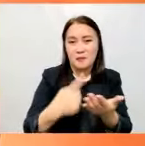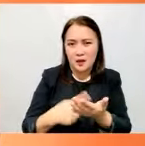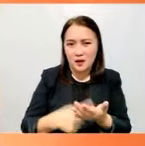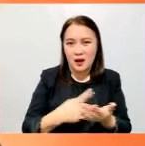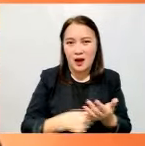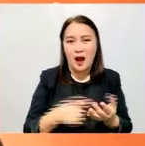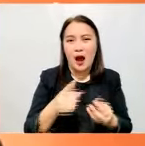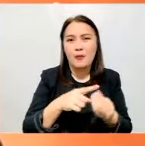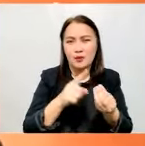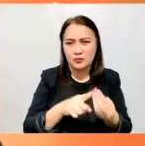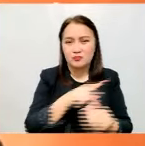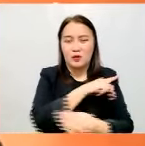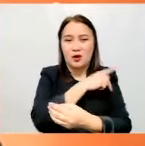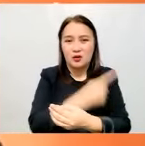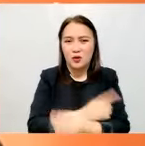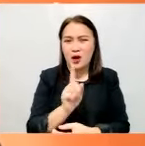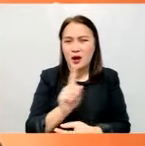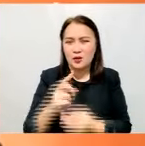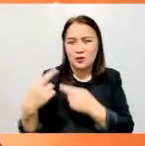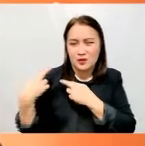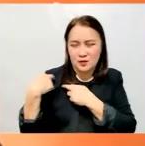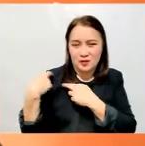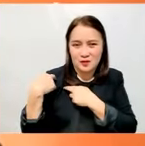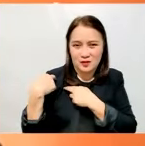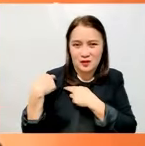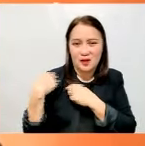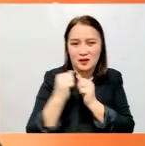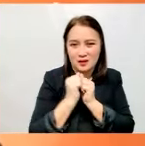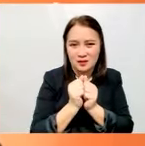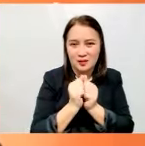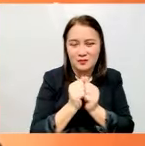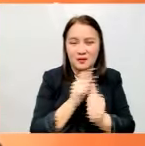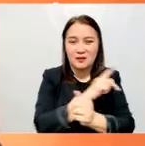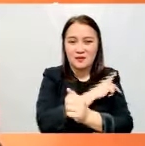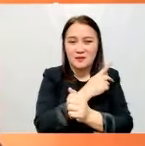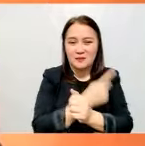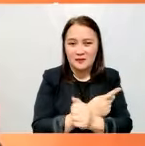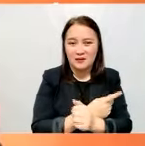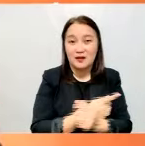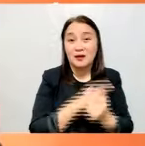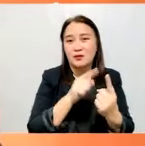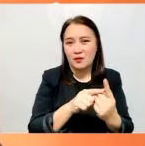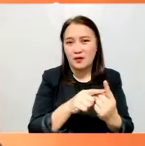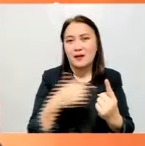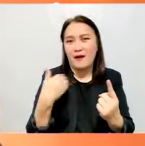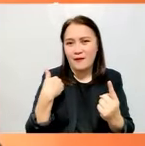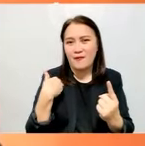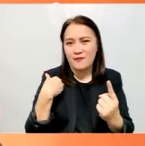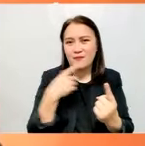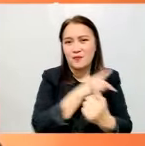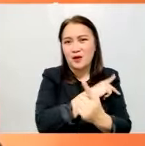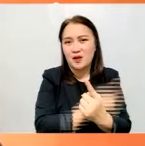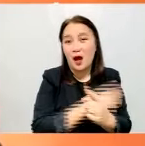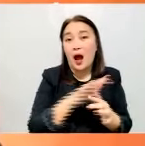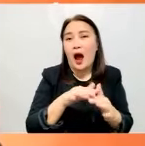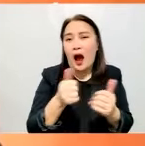is the responsibility that comes with power? And how, if one does get power, how would you wield it?